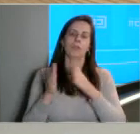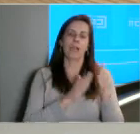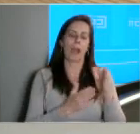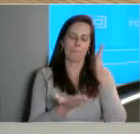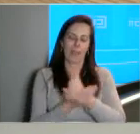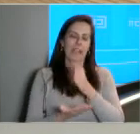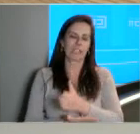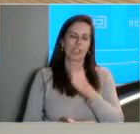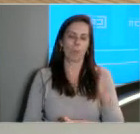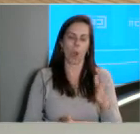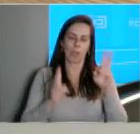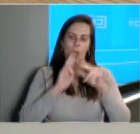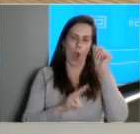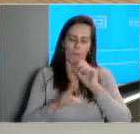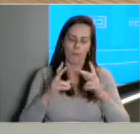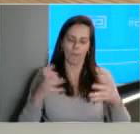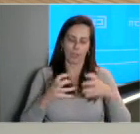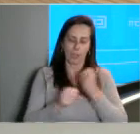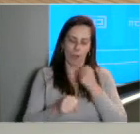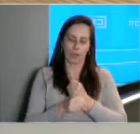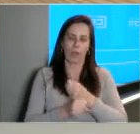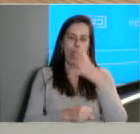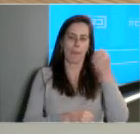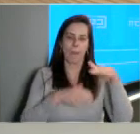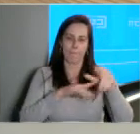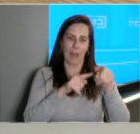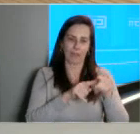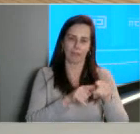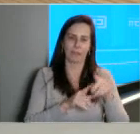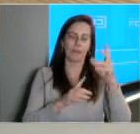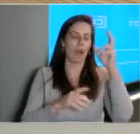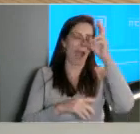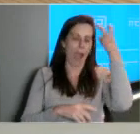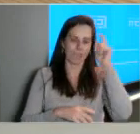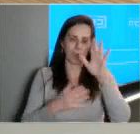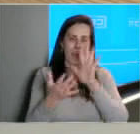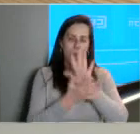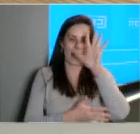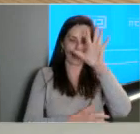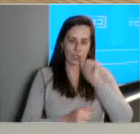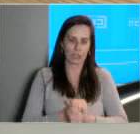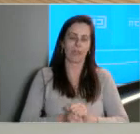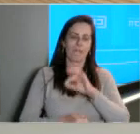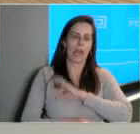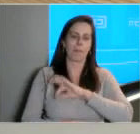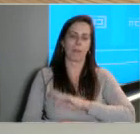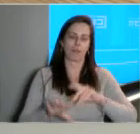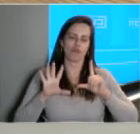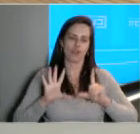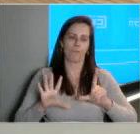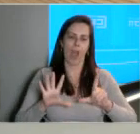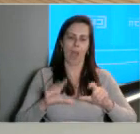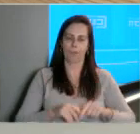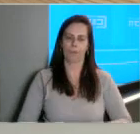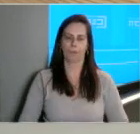גוש המרכז-שמאל שבנוי מכחול לבן, מרץ עבודה גשר עם 40 מנדטים, הרשימה המשותפת עם 15 מנדטים, וישראל ביתנו של ליברמן עם